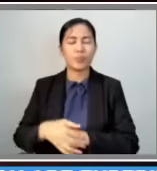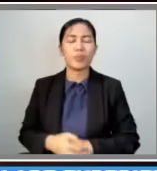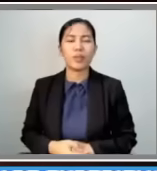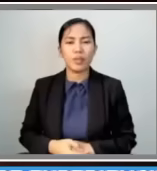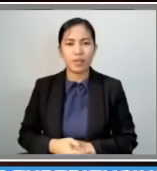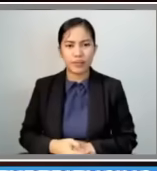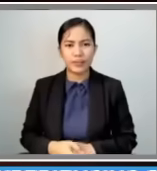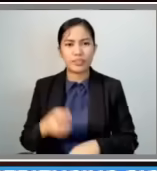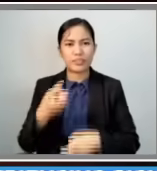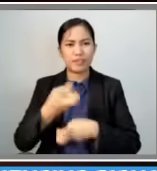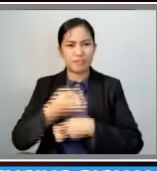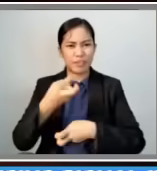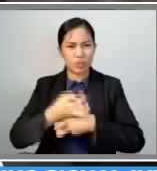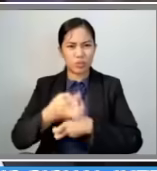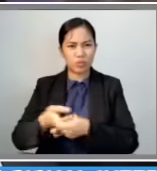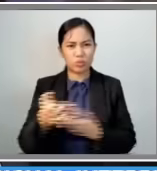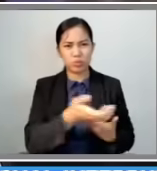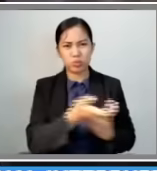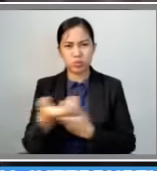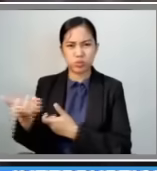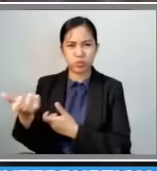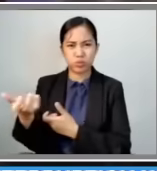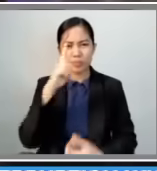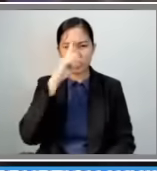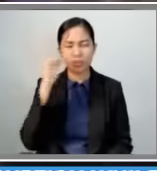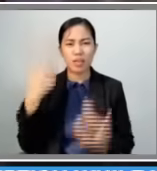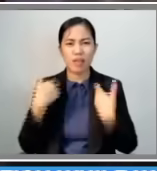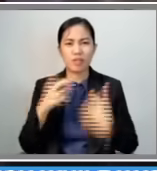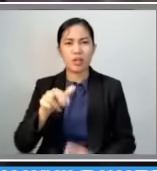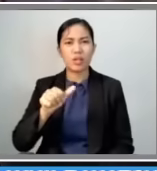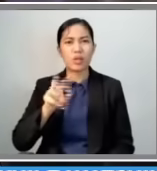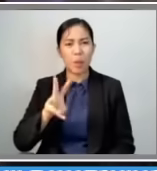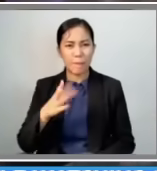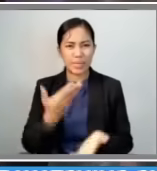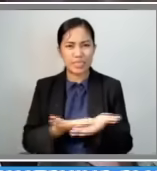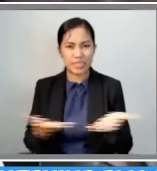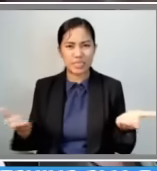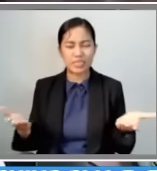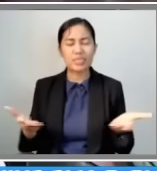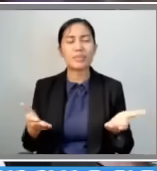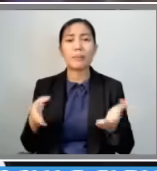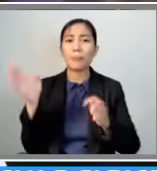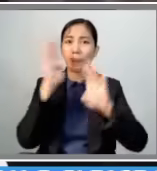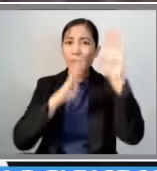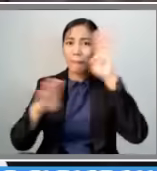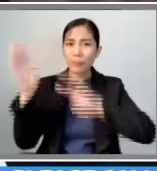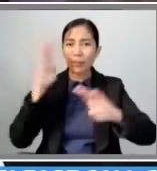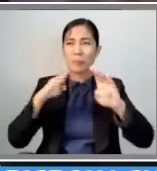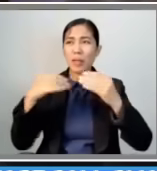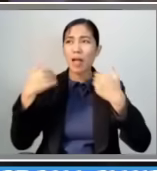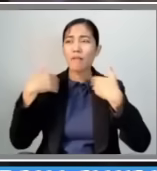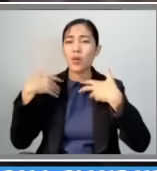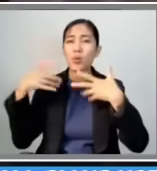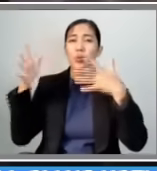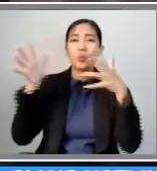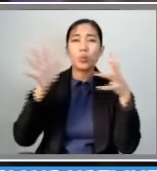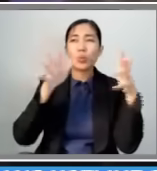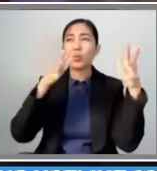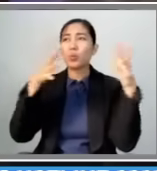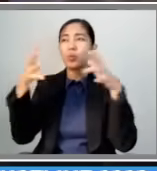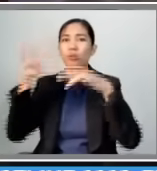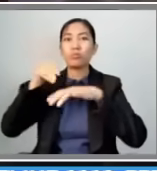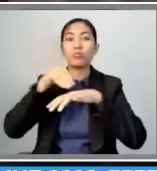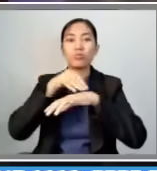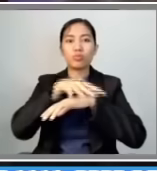laman itong raw materials. Ang problema kasi natin dito, mahangin. Nasa dulong part pa kasi yung building. So open na open